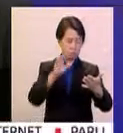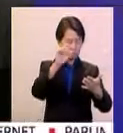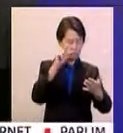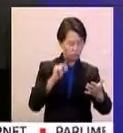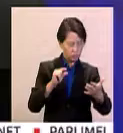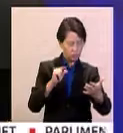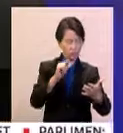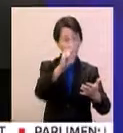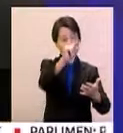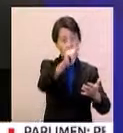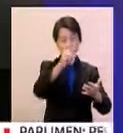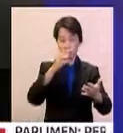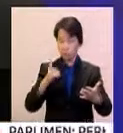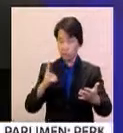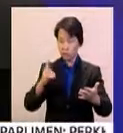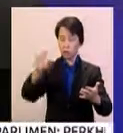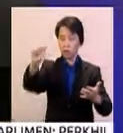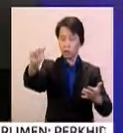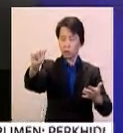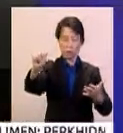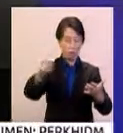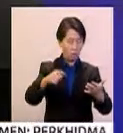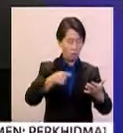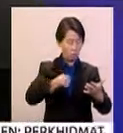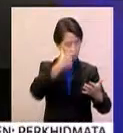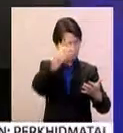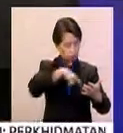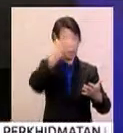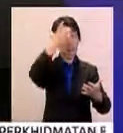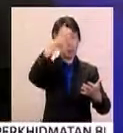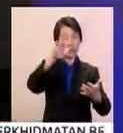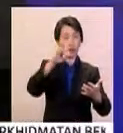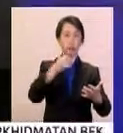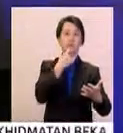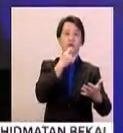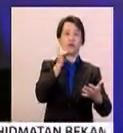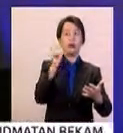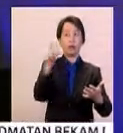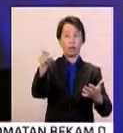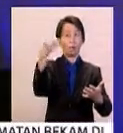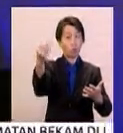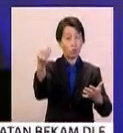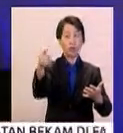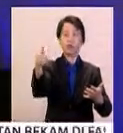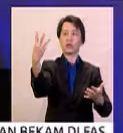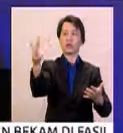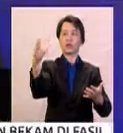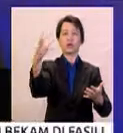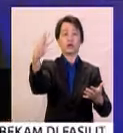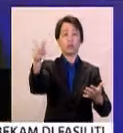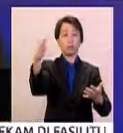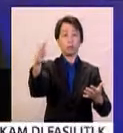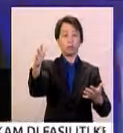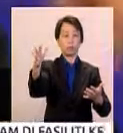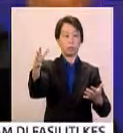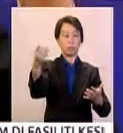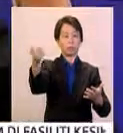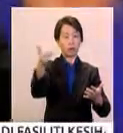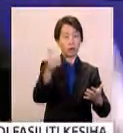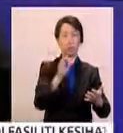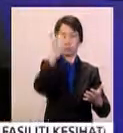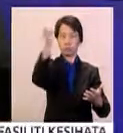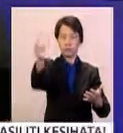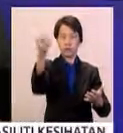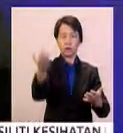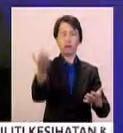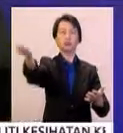tentu pilihan yang ketara buat seorang pengguna bijak adalah pergi ke lokasi yang menjual dengan harga 15 sen. Jadi